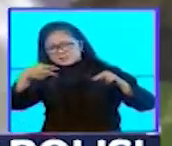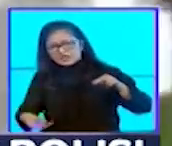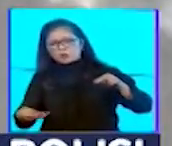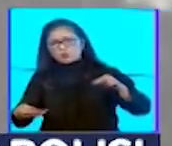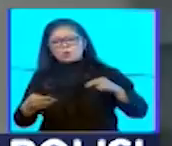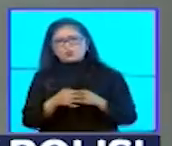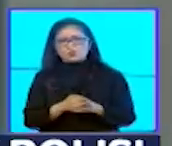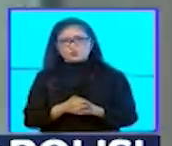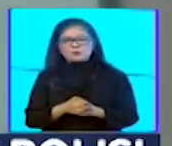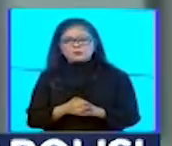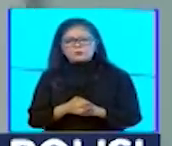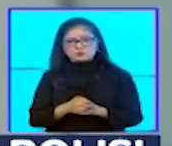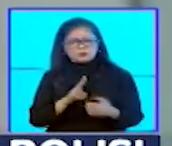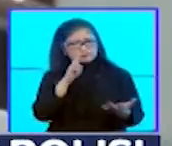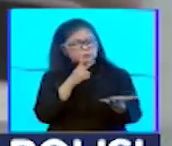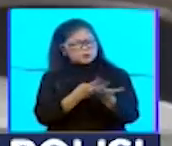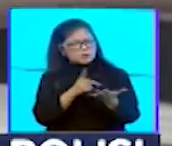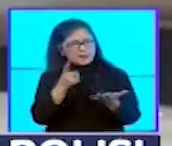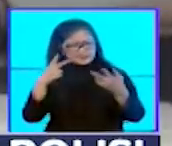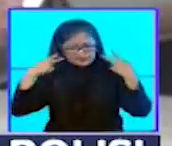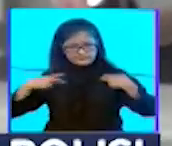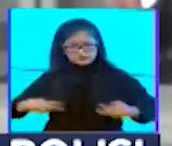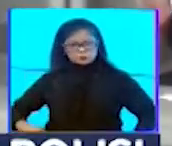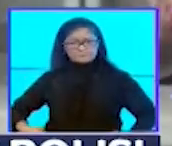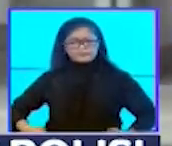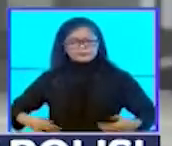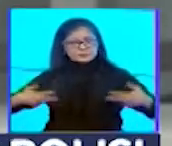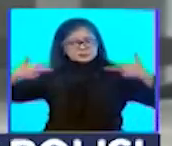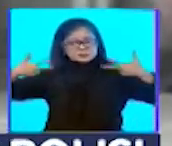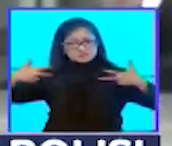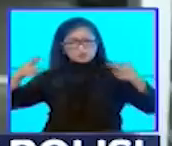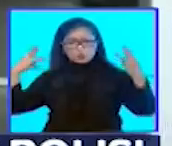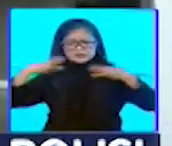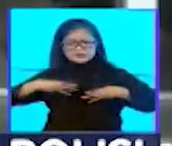Dirinya menyertakan bukti seperti hasil visum dan tangkapan layar percakapan WhatsApp.